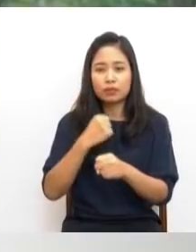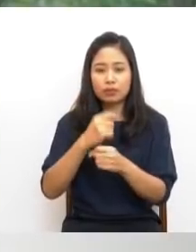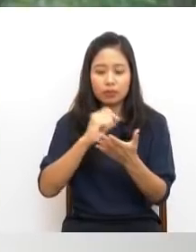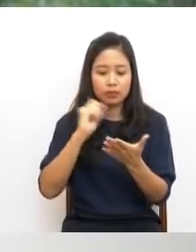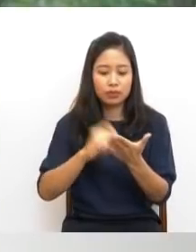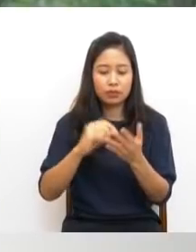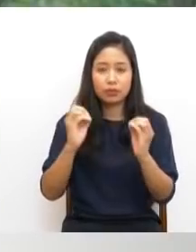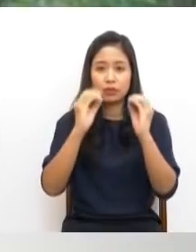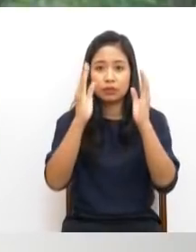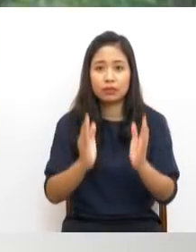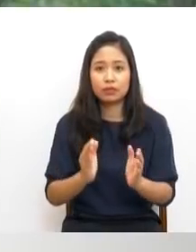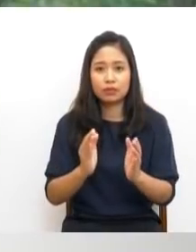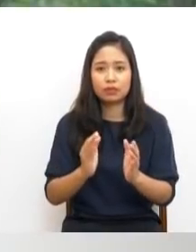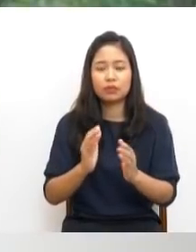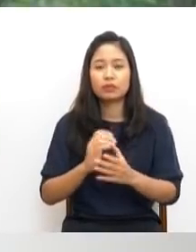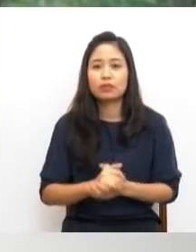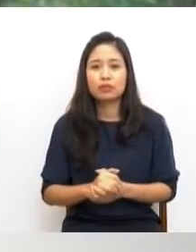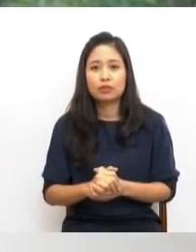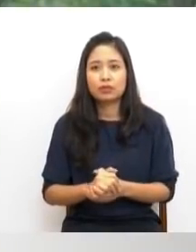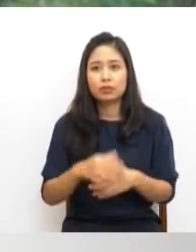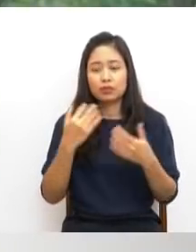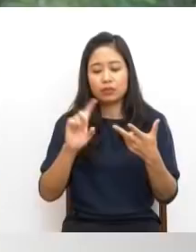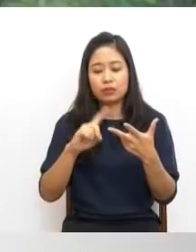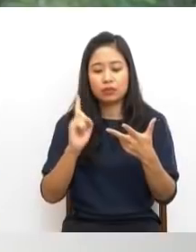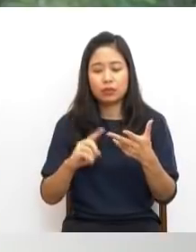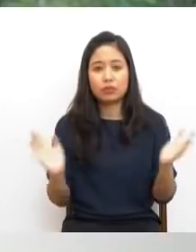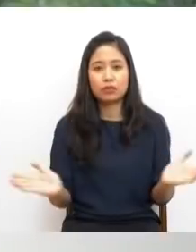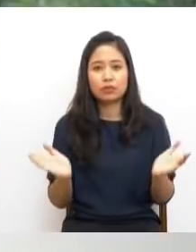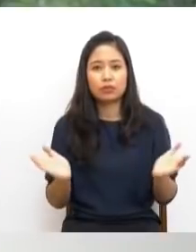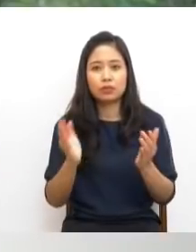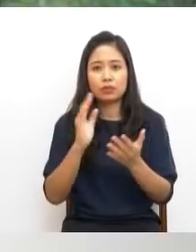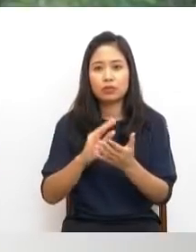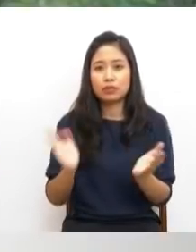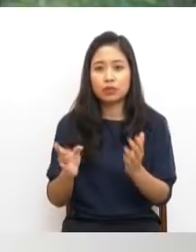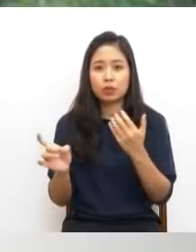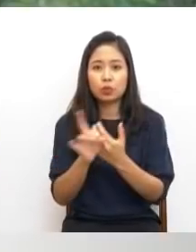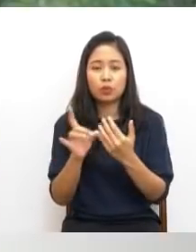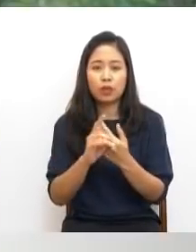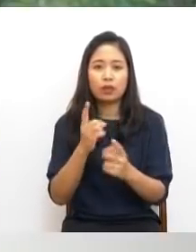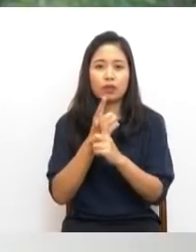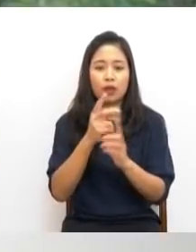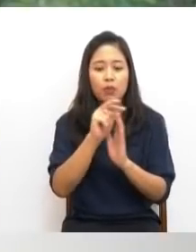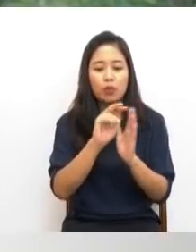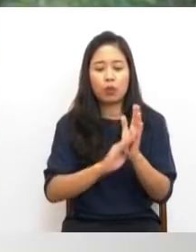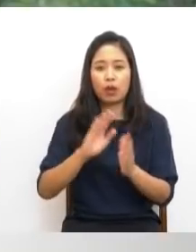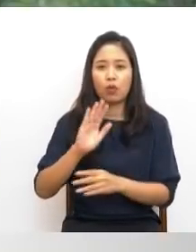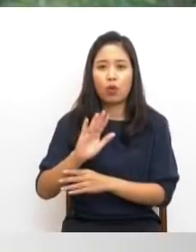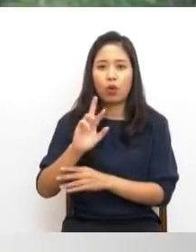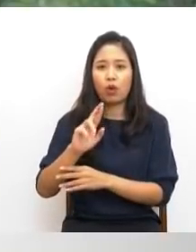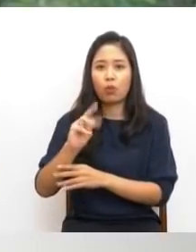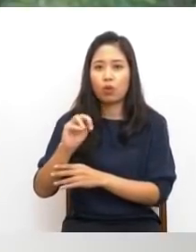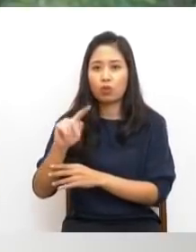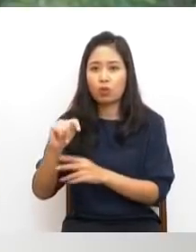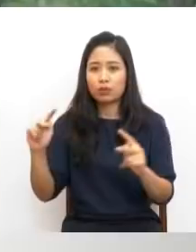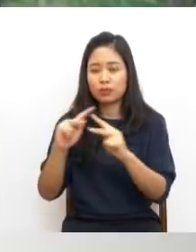และบุคลากรทางการศึกษาการขับเคลื่อนคุณภาพการศึกษาตามนโยบายของรัฐมนตรีว่าการกระทรวงศึกษ